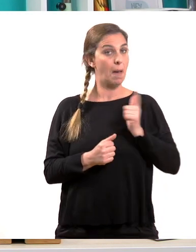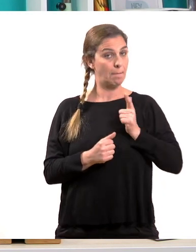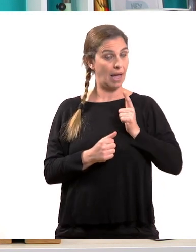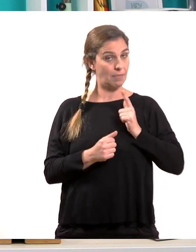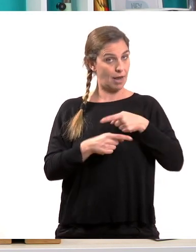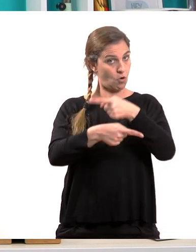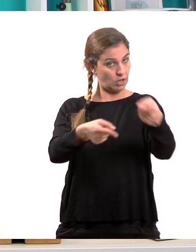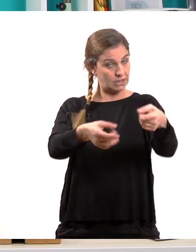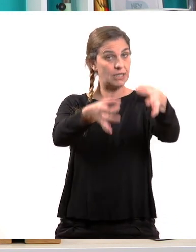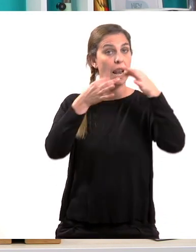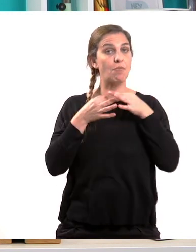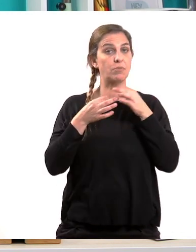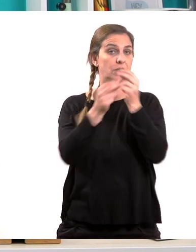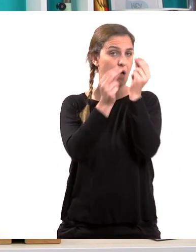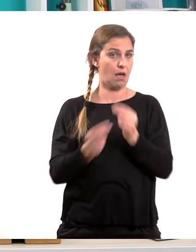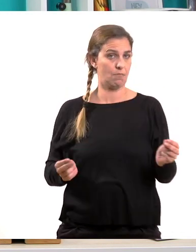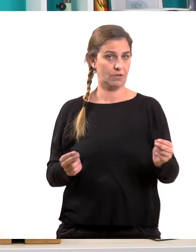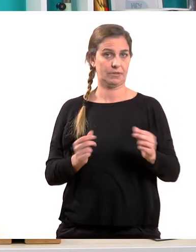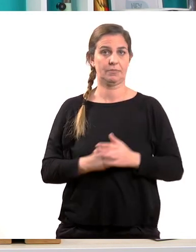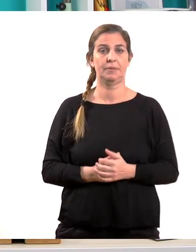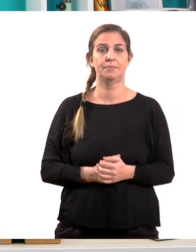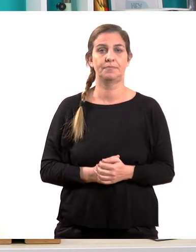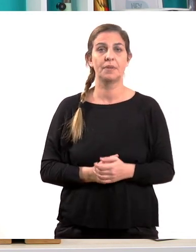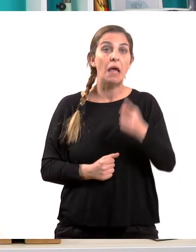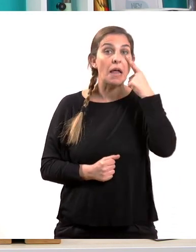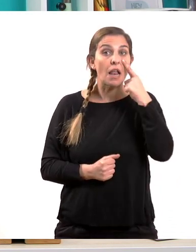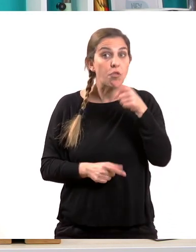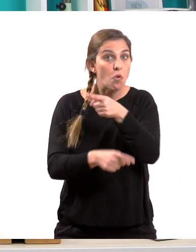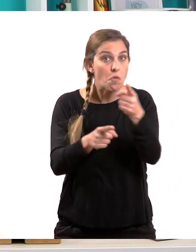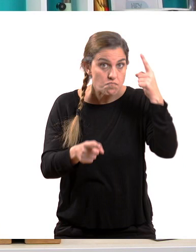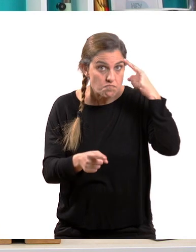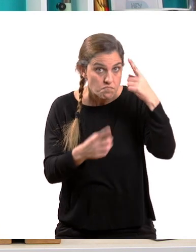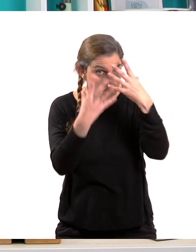τη λέτε εσείς τα αποτελέσματα. Να δω τι καταλάβατε.